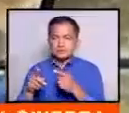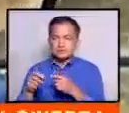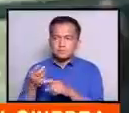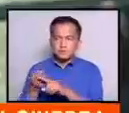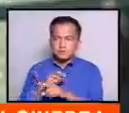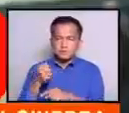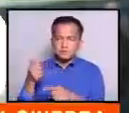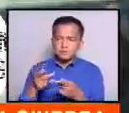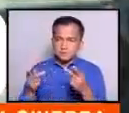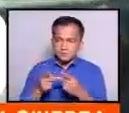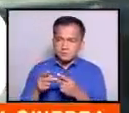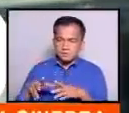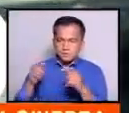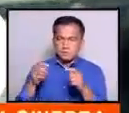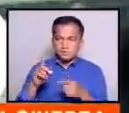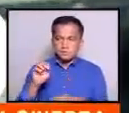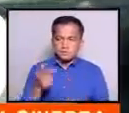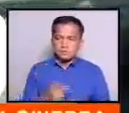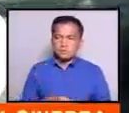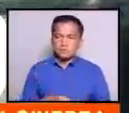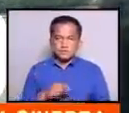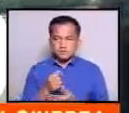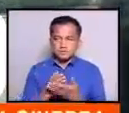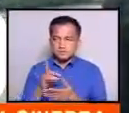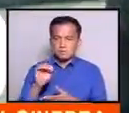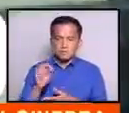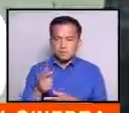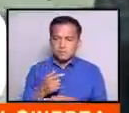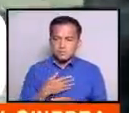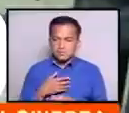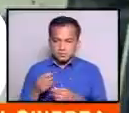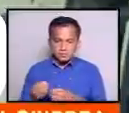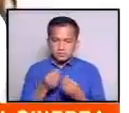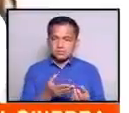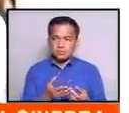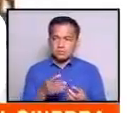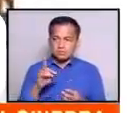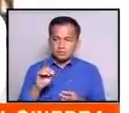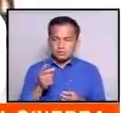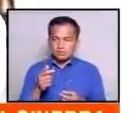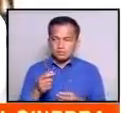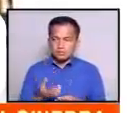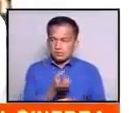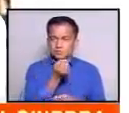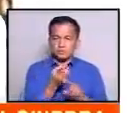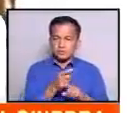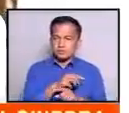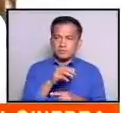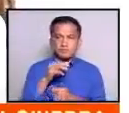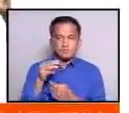ibang lugar ang mga mag-aampon sa mga aso. Some of the dogs at the pound were surrendered by dog owners from